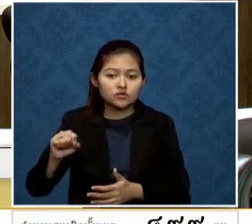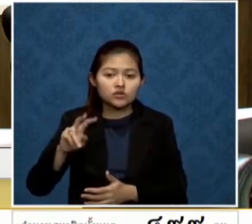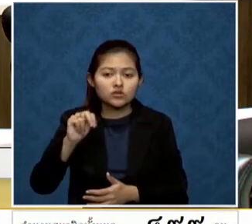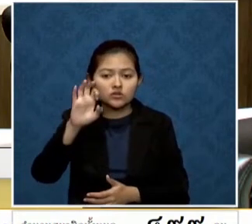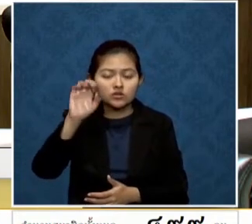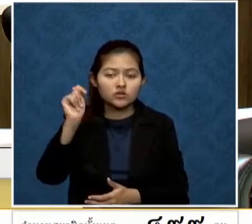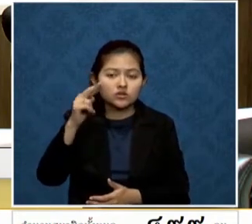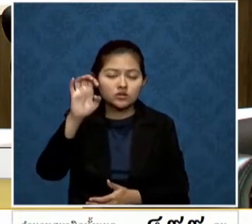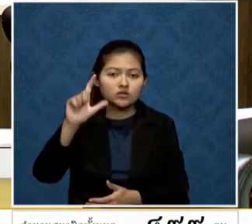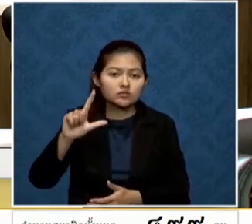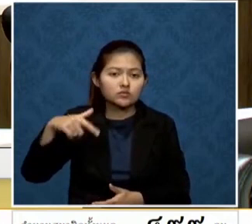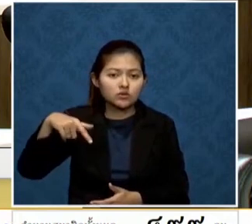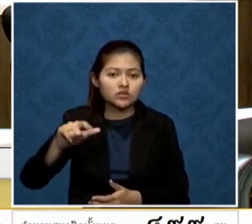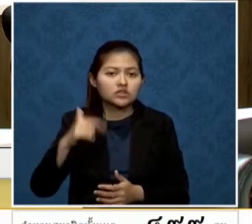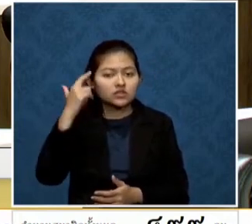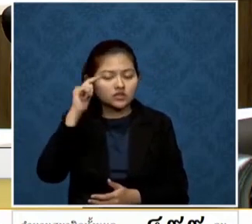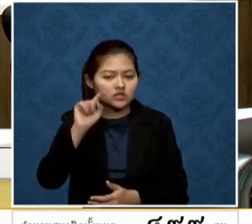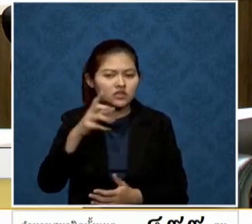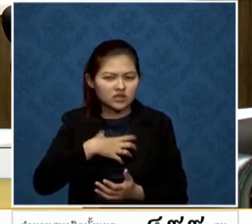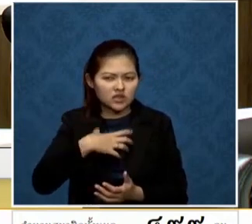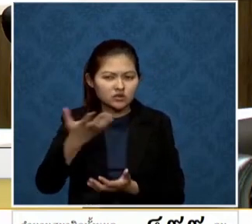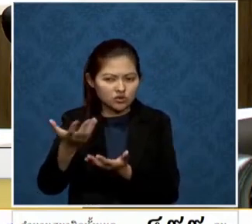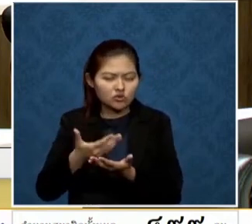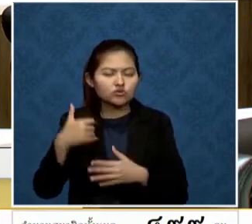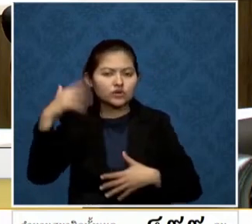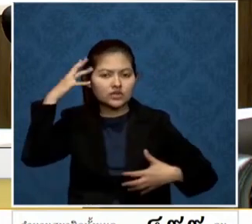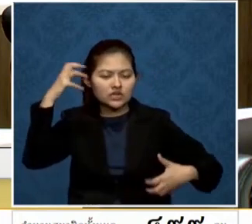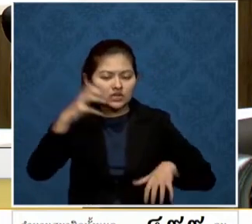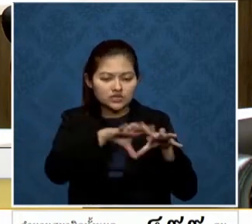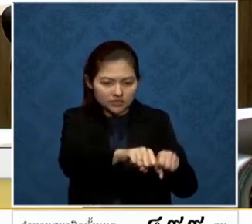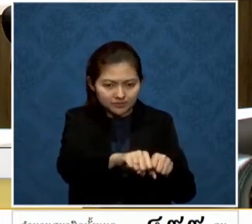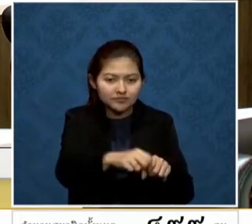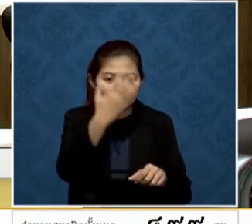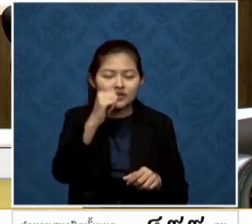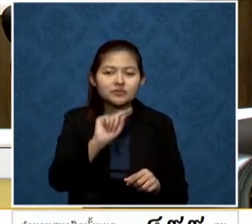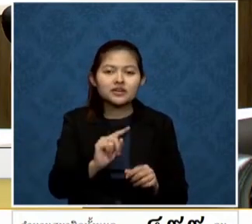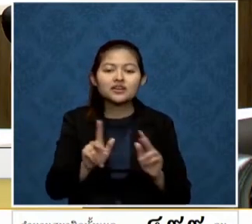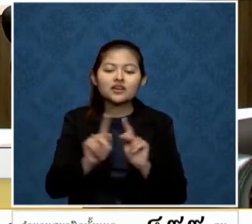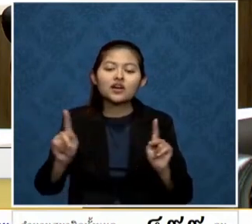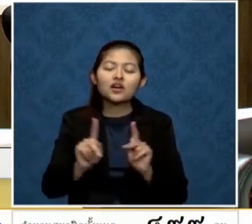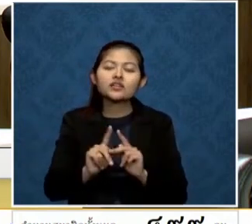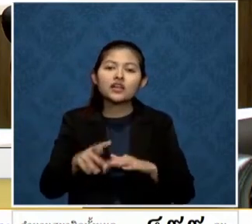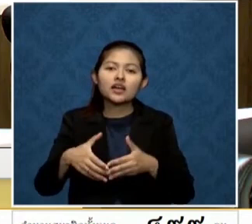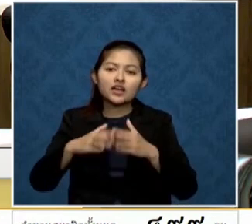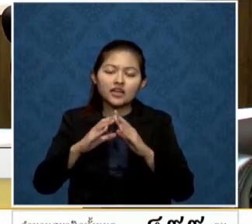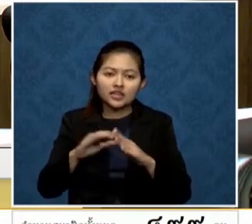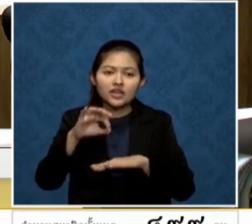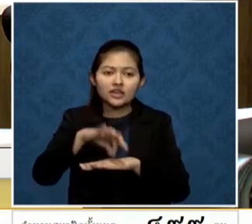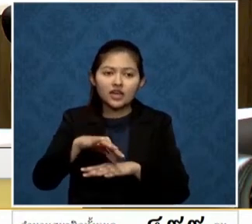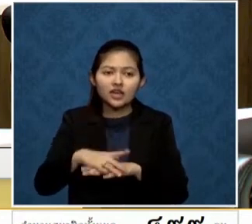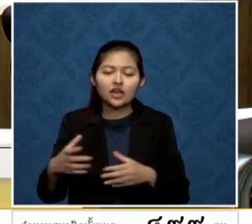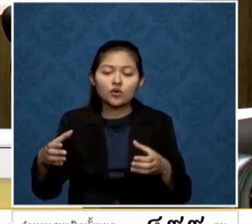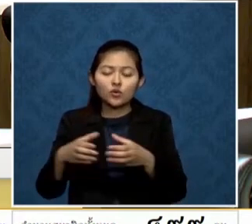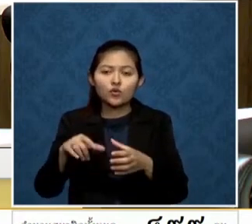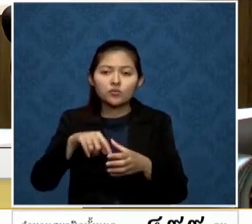ท่านจับใจจริงๆนะครับอยากจะท่านให้ท่านมาช่วยจับลิงครับเพราะว่าการตั้งกรรมาธิการลำพังลำพังการตั้งกรรมาธิการวิสามัญ